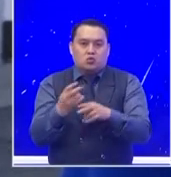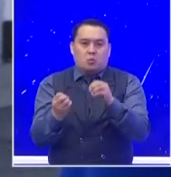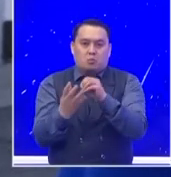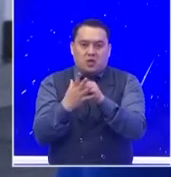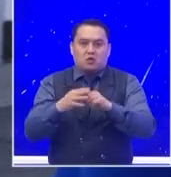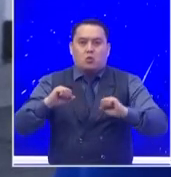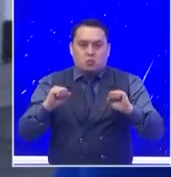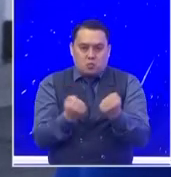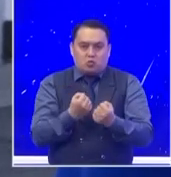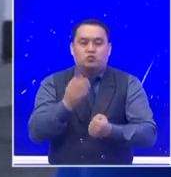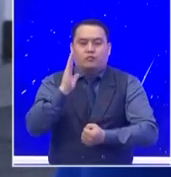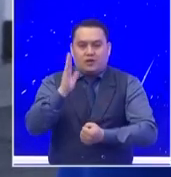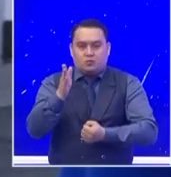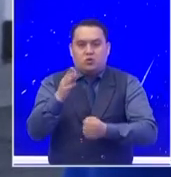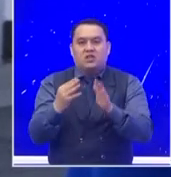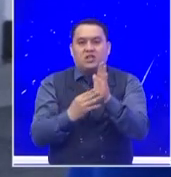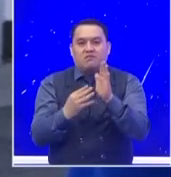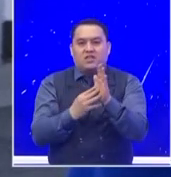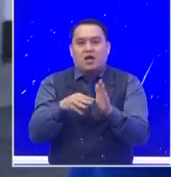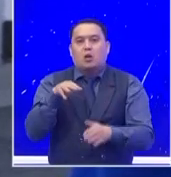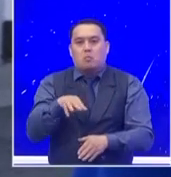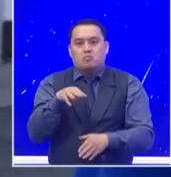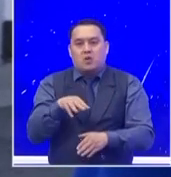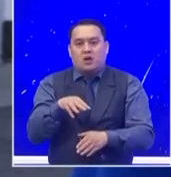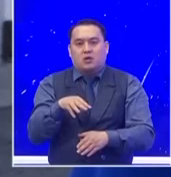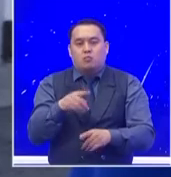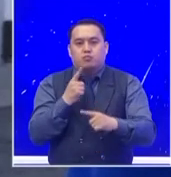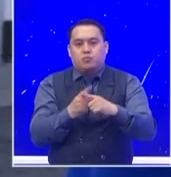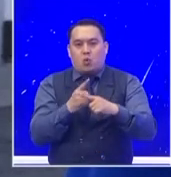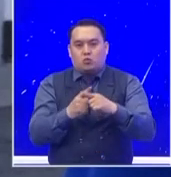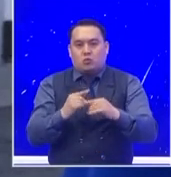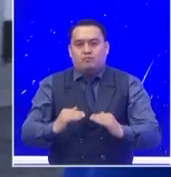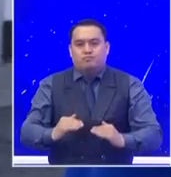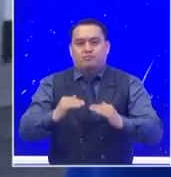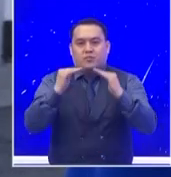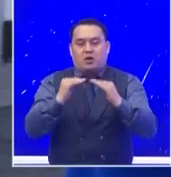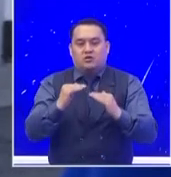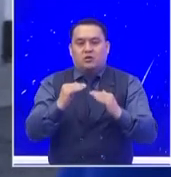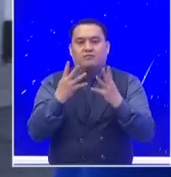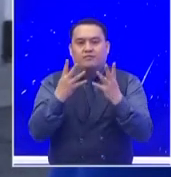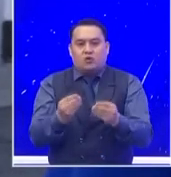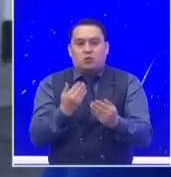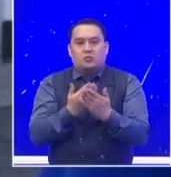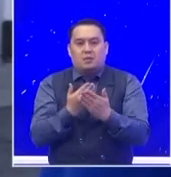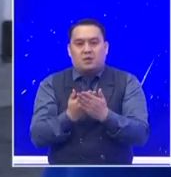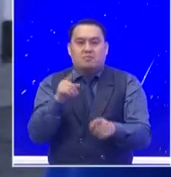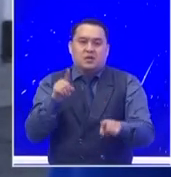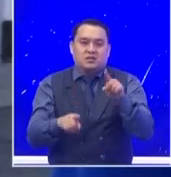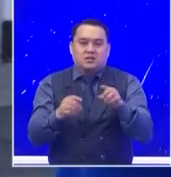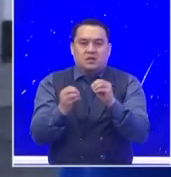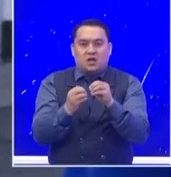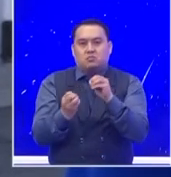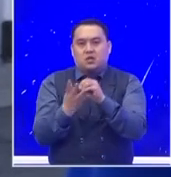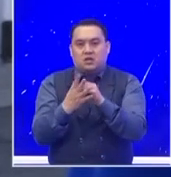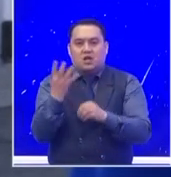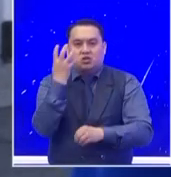15 мороза. С 9 уже марта пойдет температурный фон на повышение. Дневные будут повышаться местами